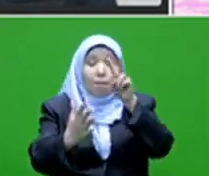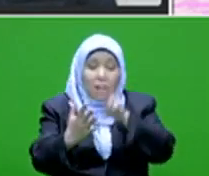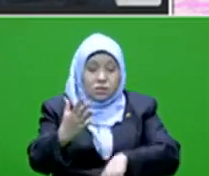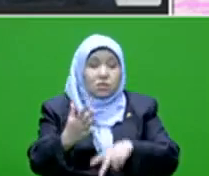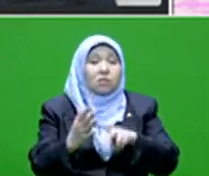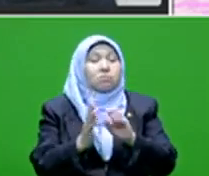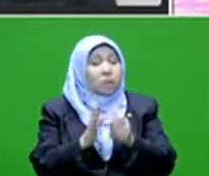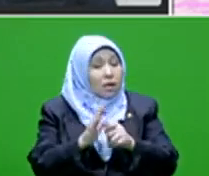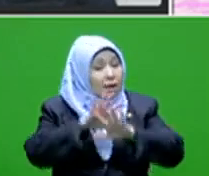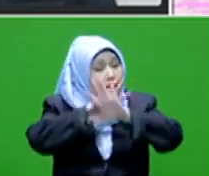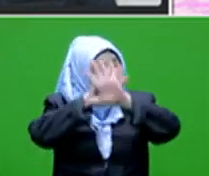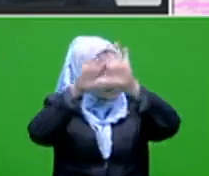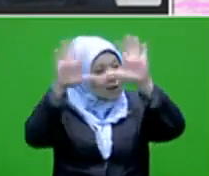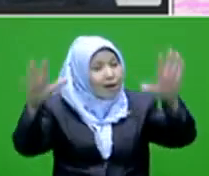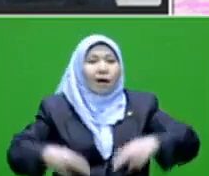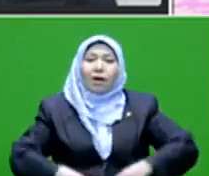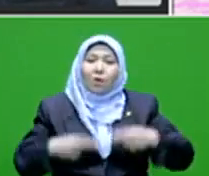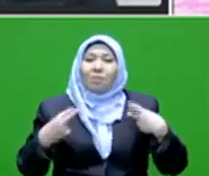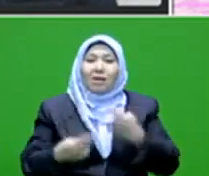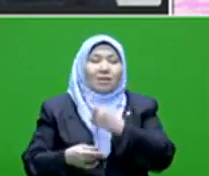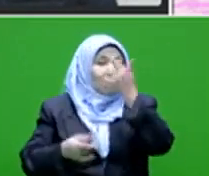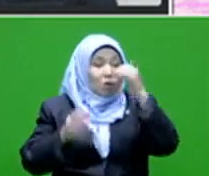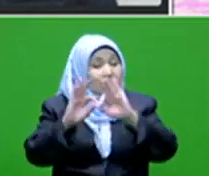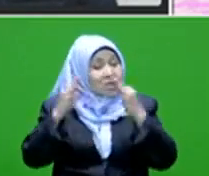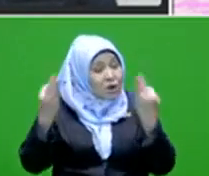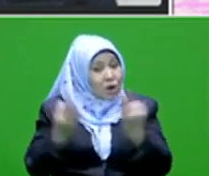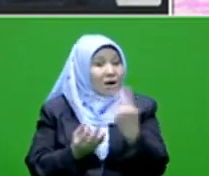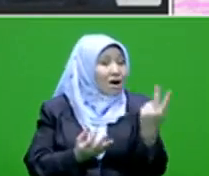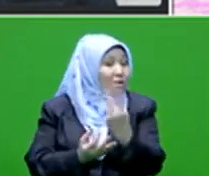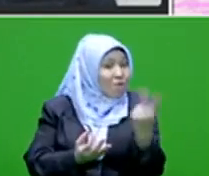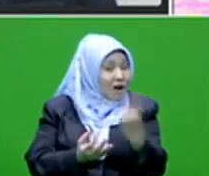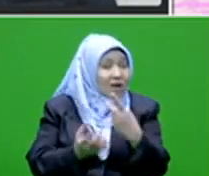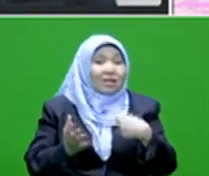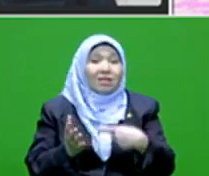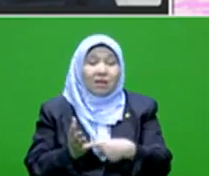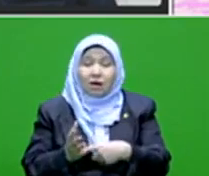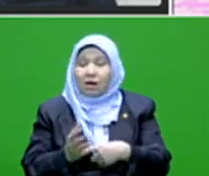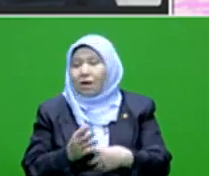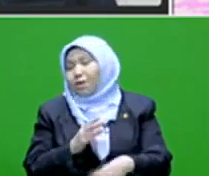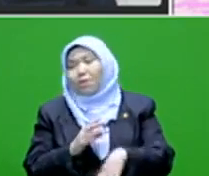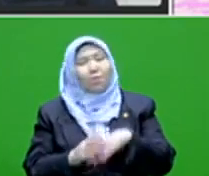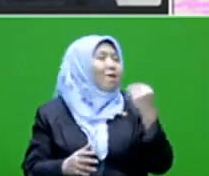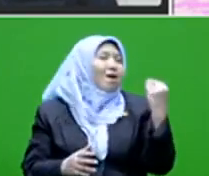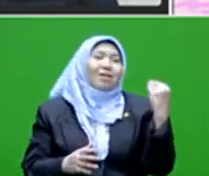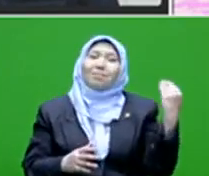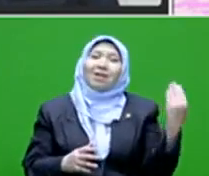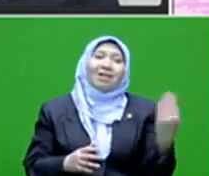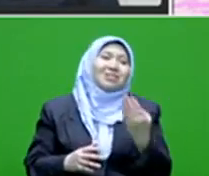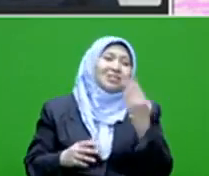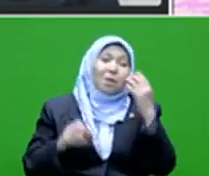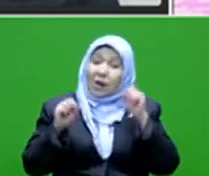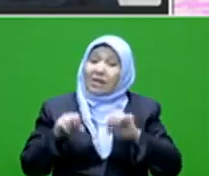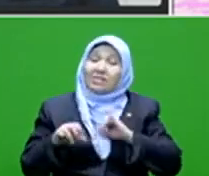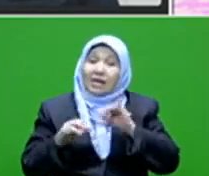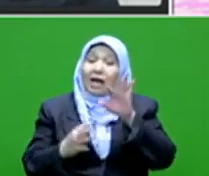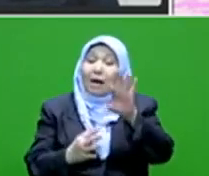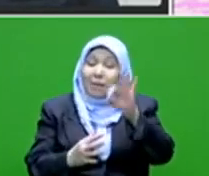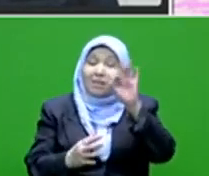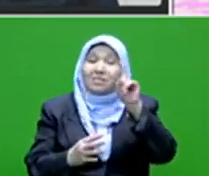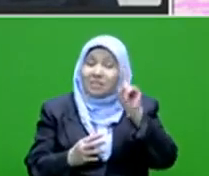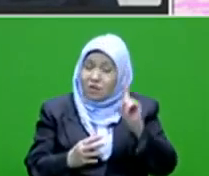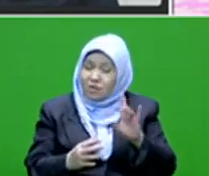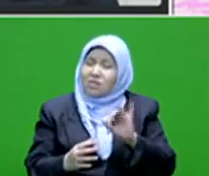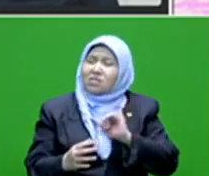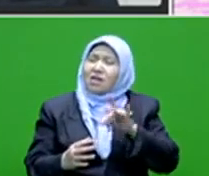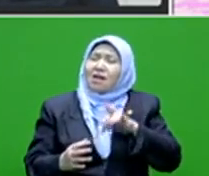dia menerangi kehidupan kita, kerana keluarga dua ini luar biasa. Boleh tak kalau saya petik satu ayat yang saya